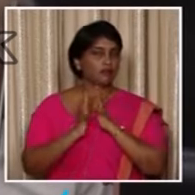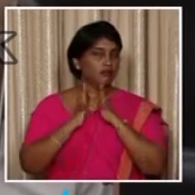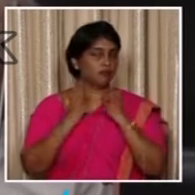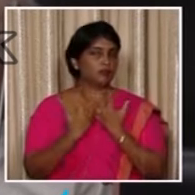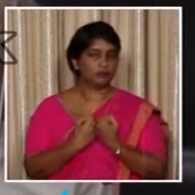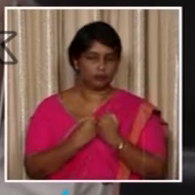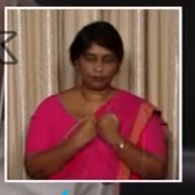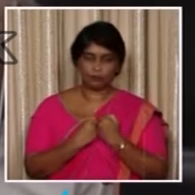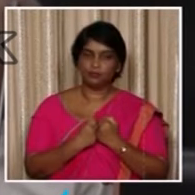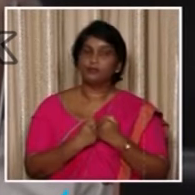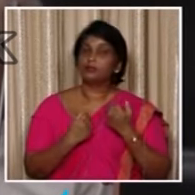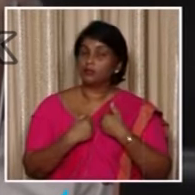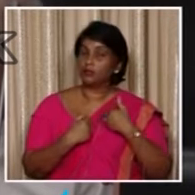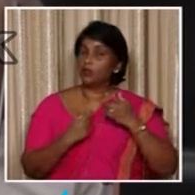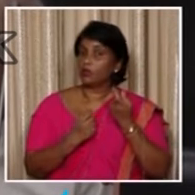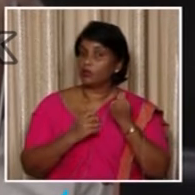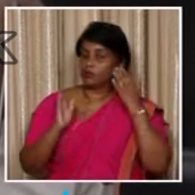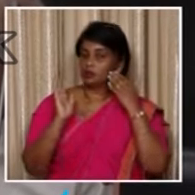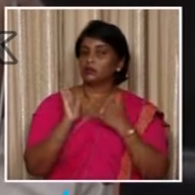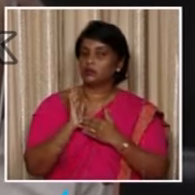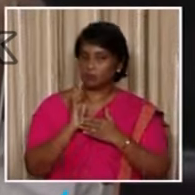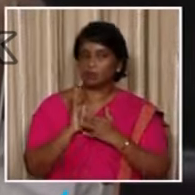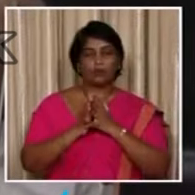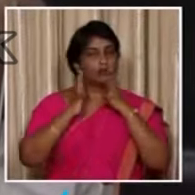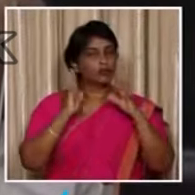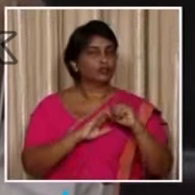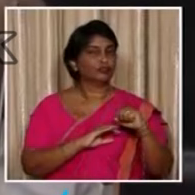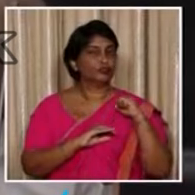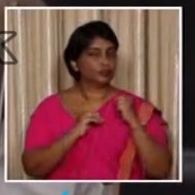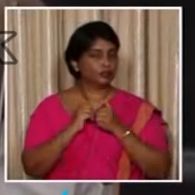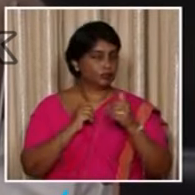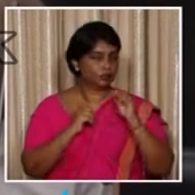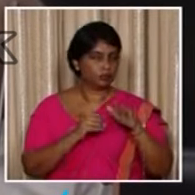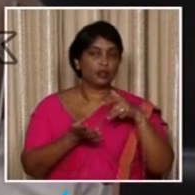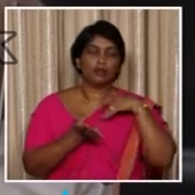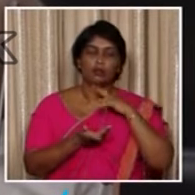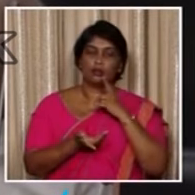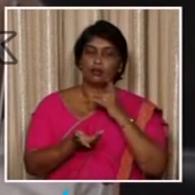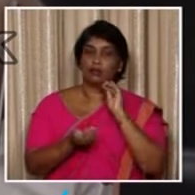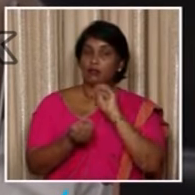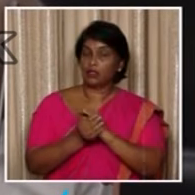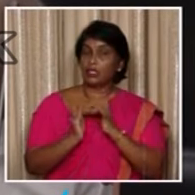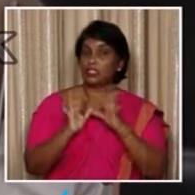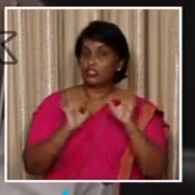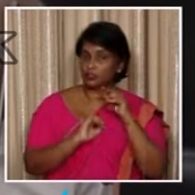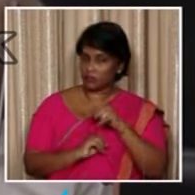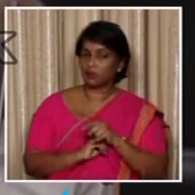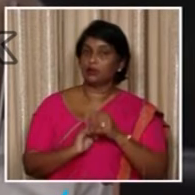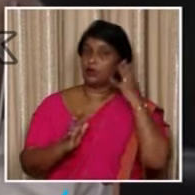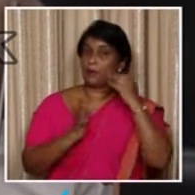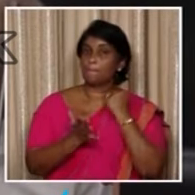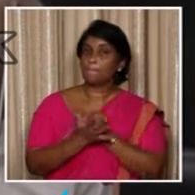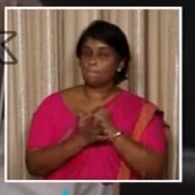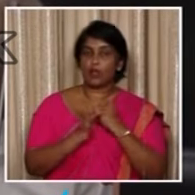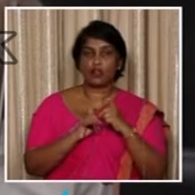ඇති වෙනවා. අපේ මූල්‍ය ශේෂ්ත්‍රය දැවැන්ත ශක්තියක් ඇති කරන තැන්පත් රක්ෂණයක් සඳහා ලෝක